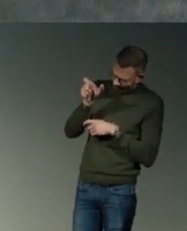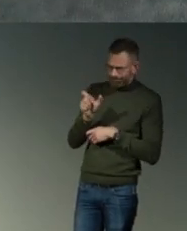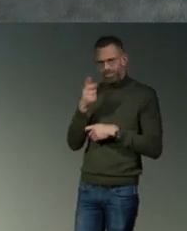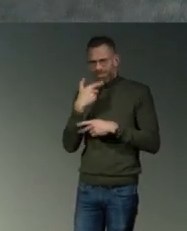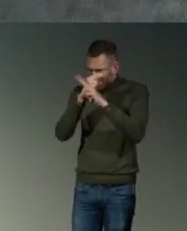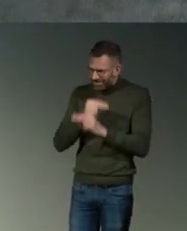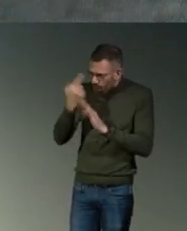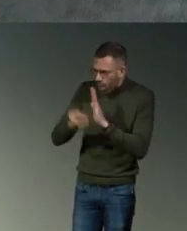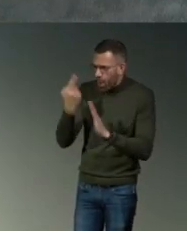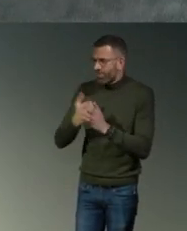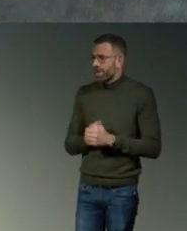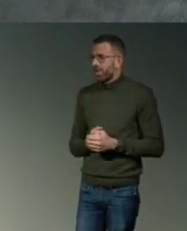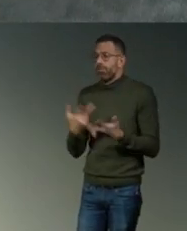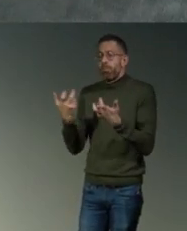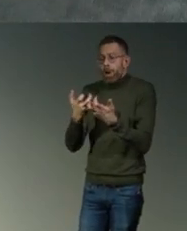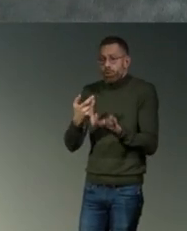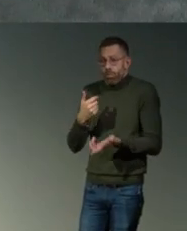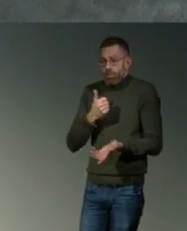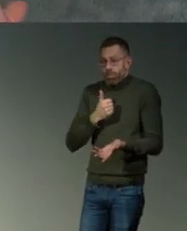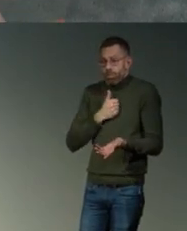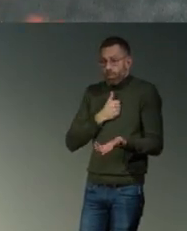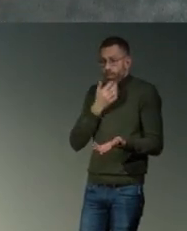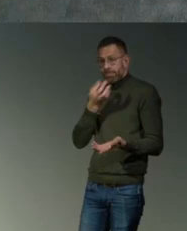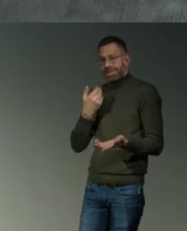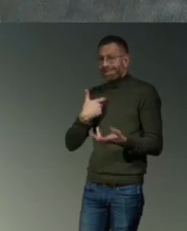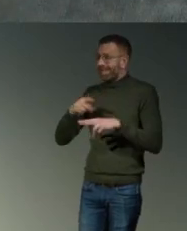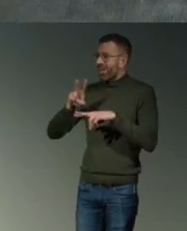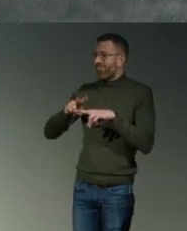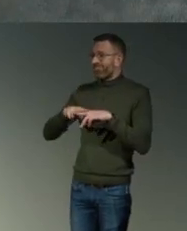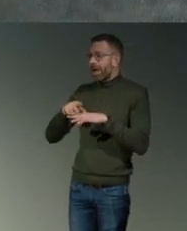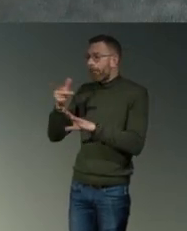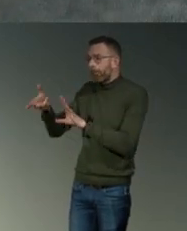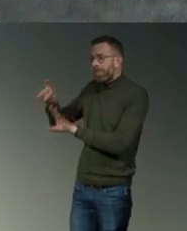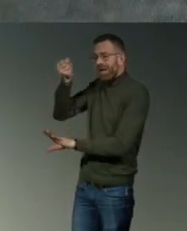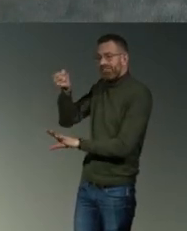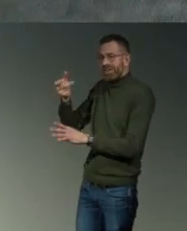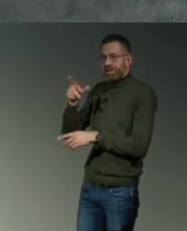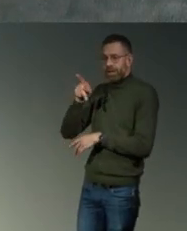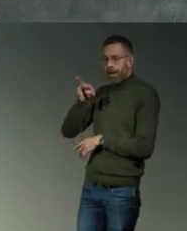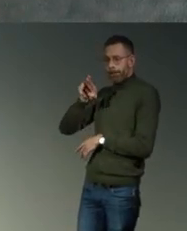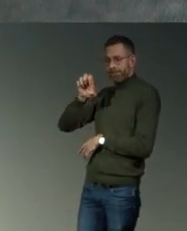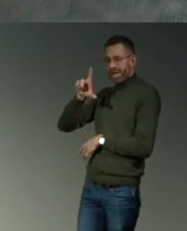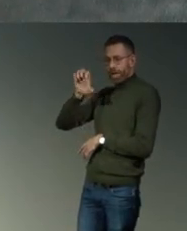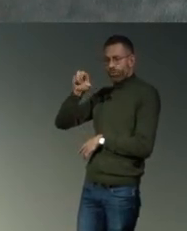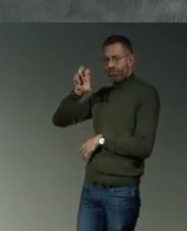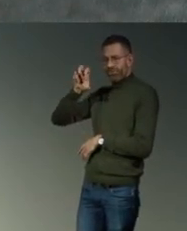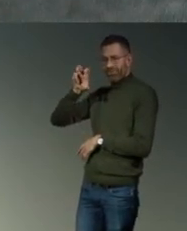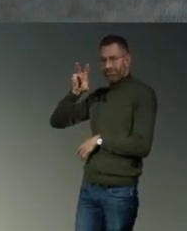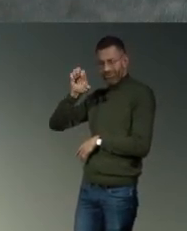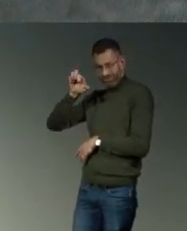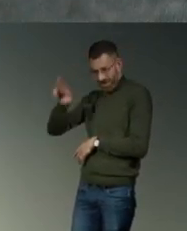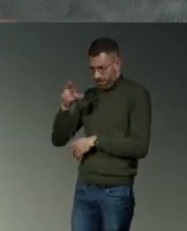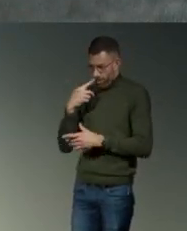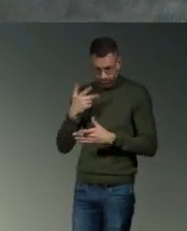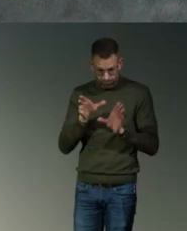Donc, par exemple, moi aussi, je parle du verbe prélever, et comme je trouve aucune définition dans les dictionnaires, parce que ça, c'est assez